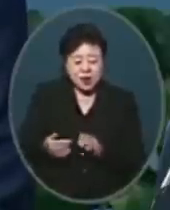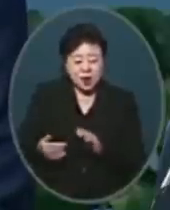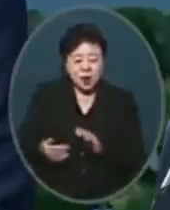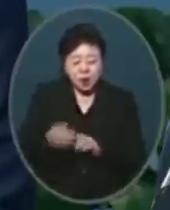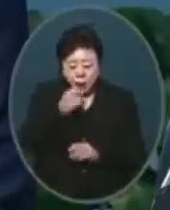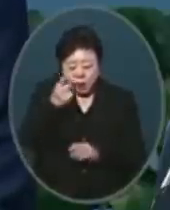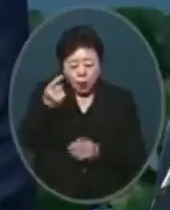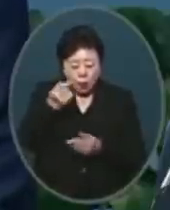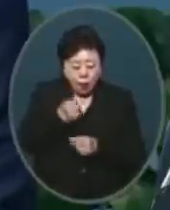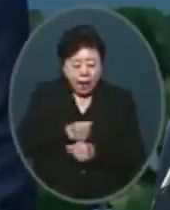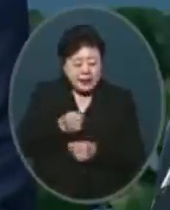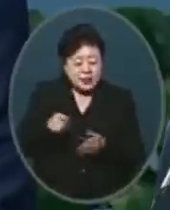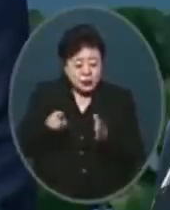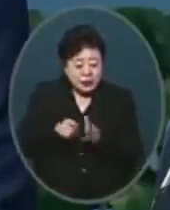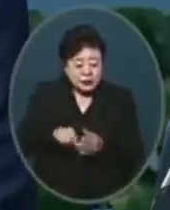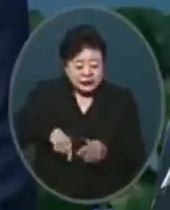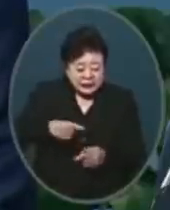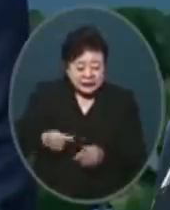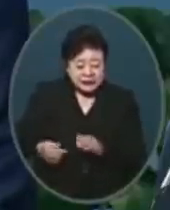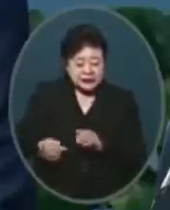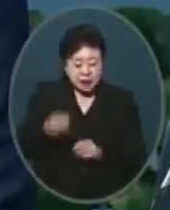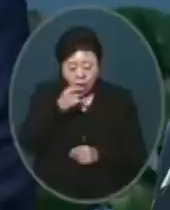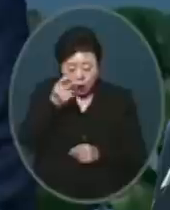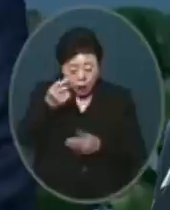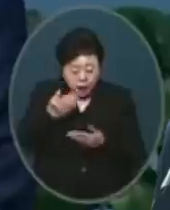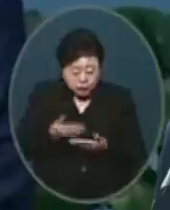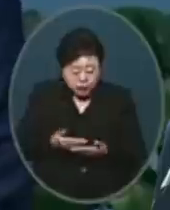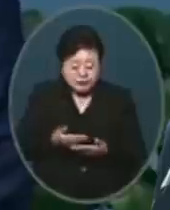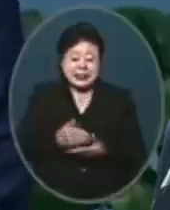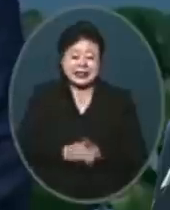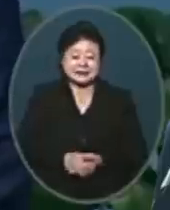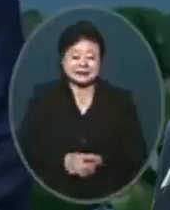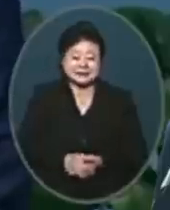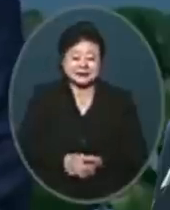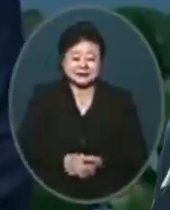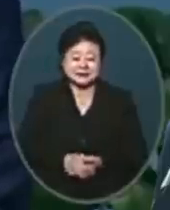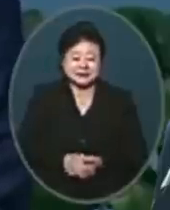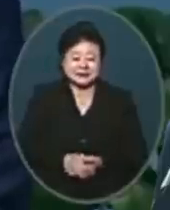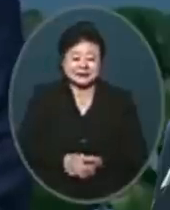위해서 우리 자신을 보호하지 않을 수 없습니다.